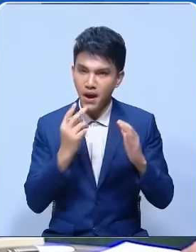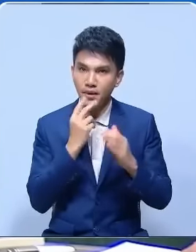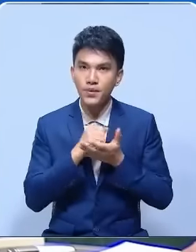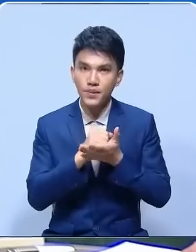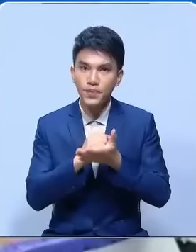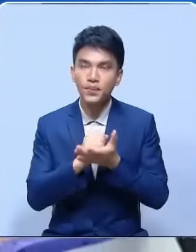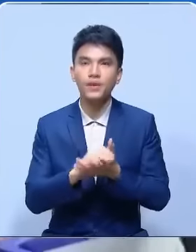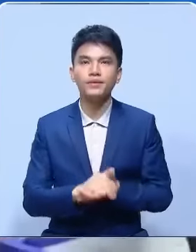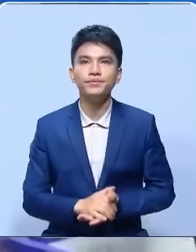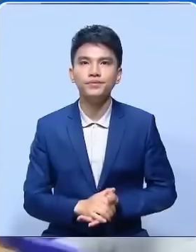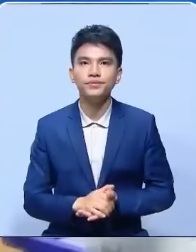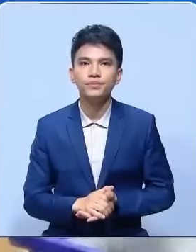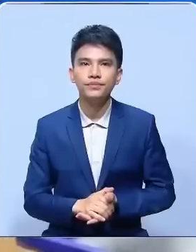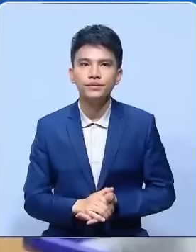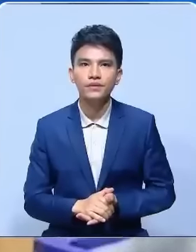กันครับ